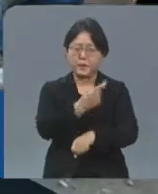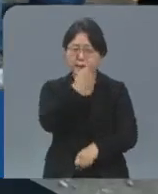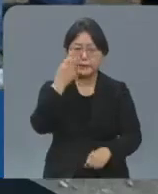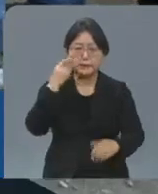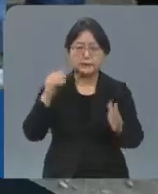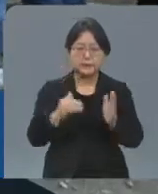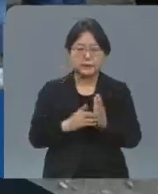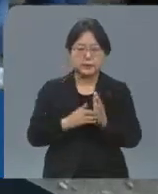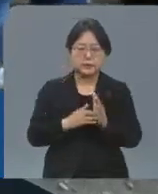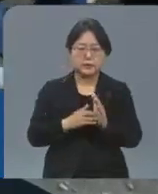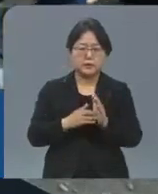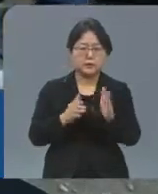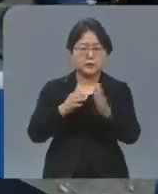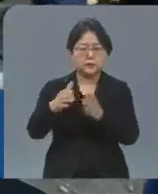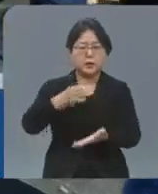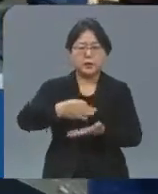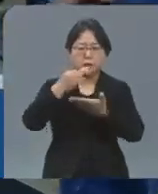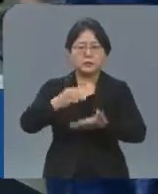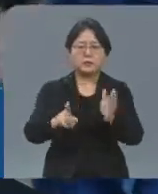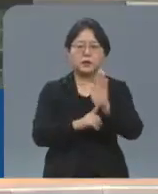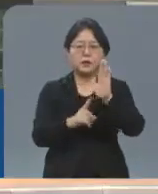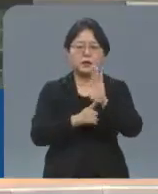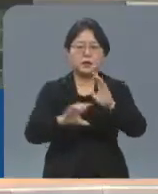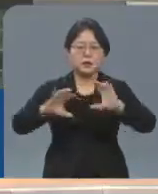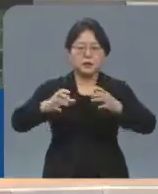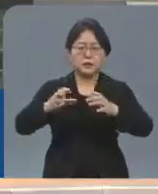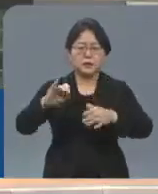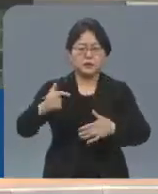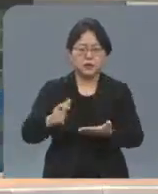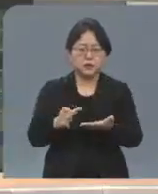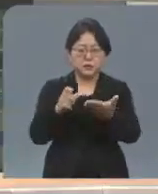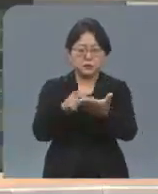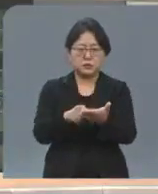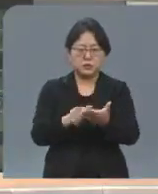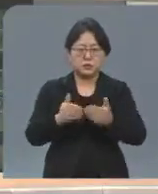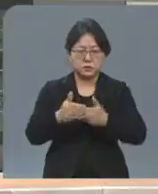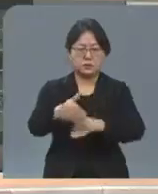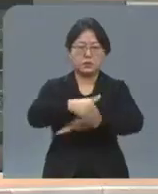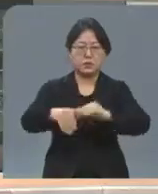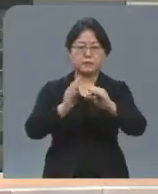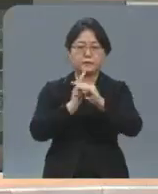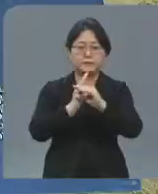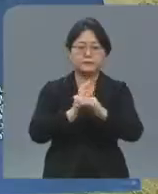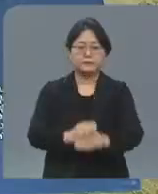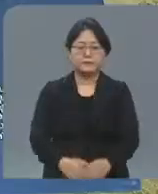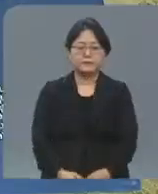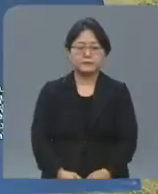증명됐다며 고려청자의 가치를 널리 알려 세계유산 등재를 추진하겠다고 밝혔습니다.